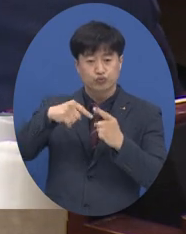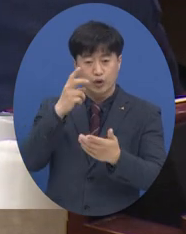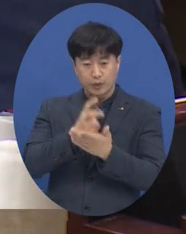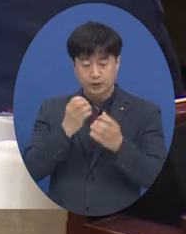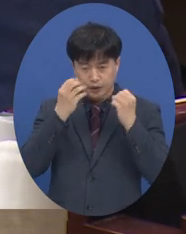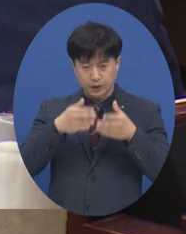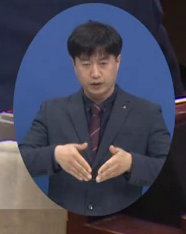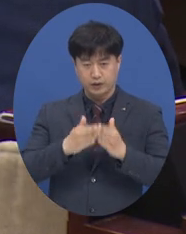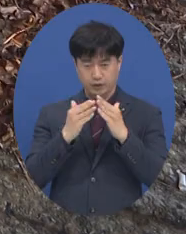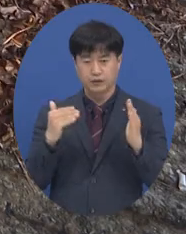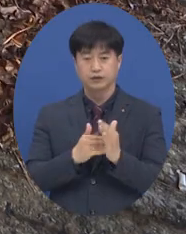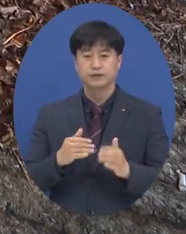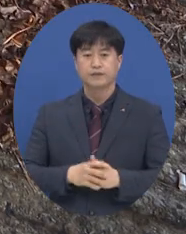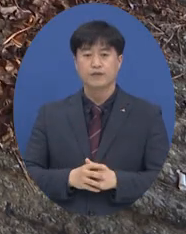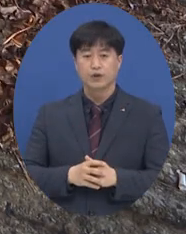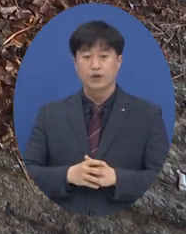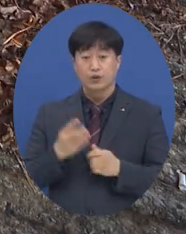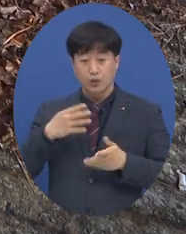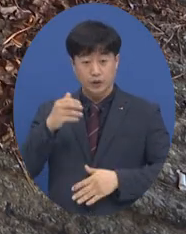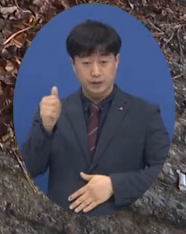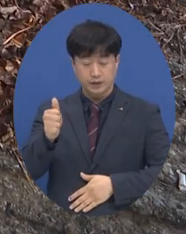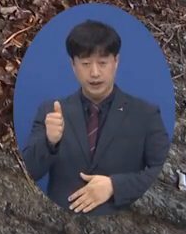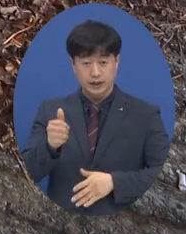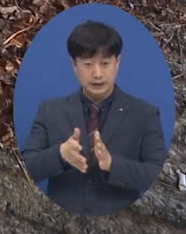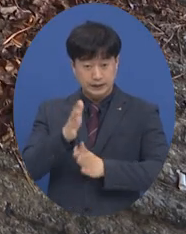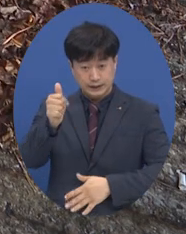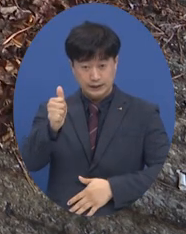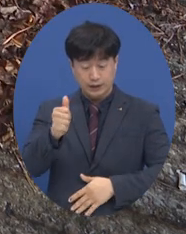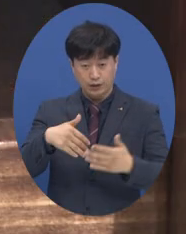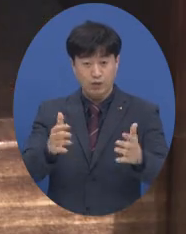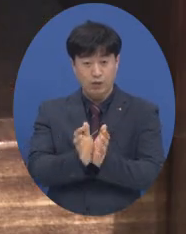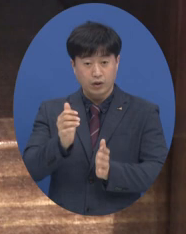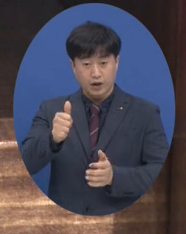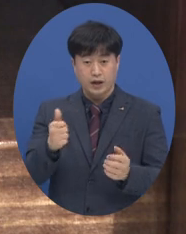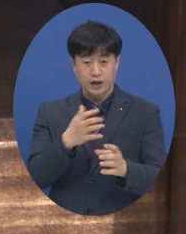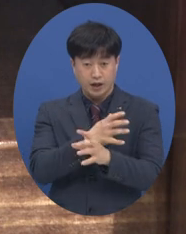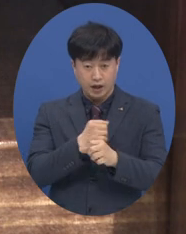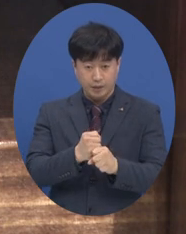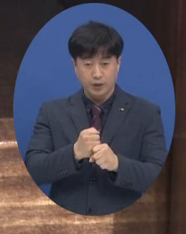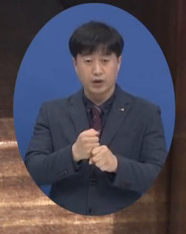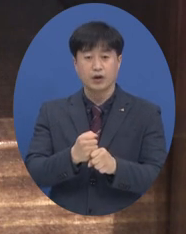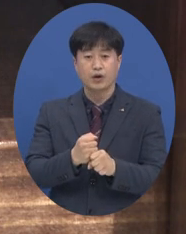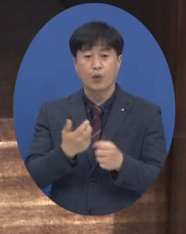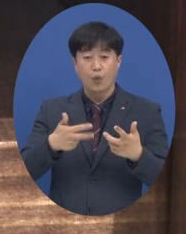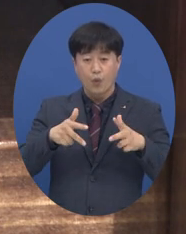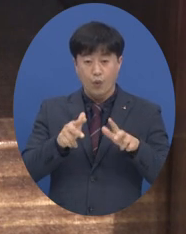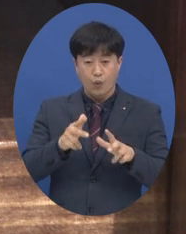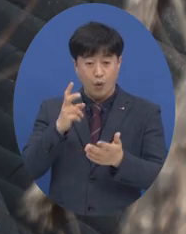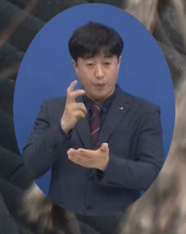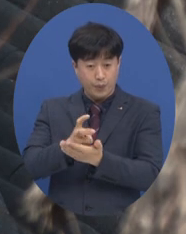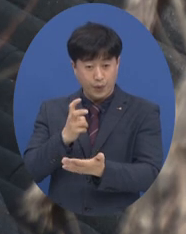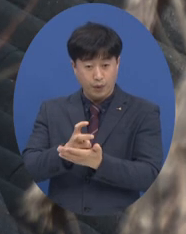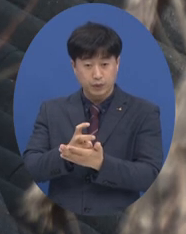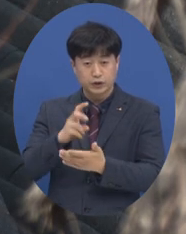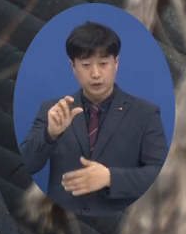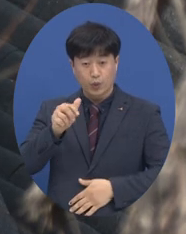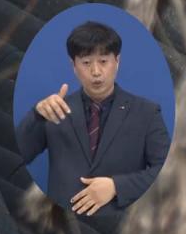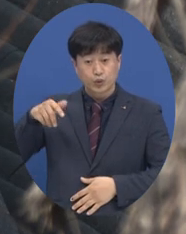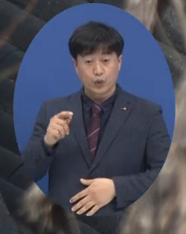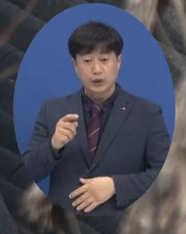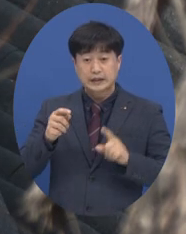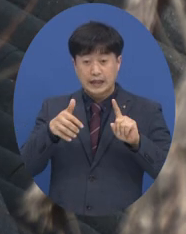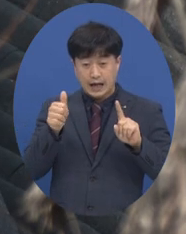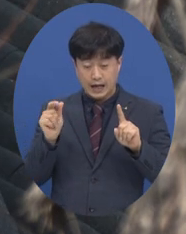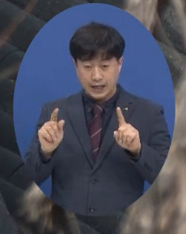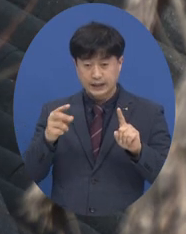신설했습니다 도지사가 시장 군수와 협의해 도시공원 및 녹지 등에 관한 법률 제 15조 제 1항